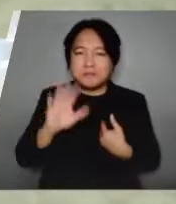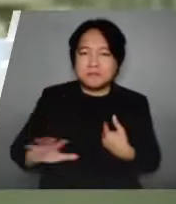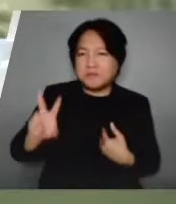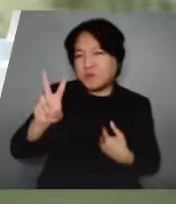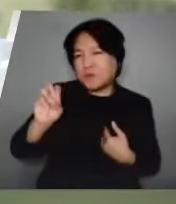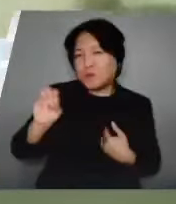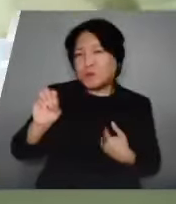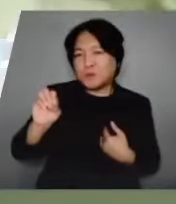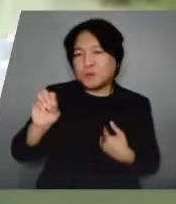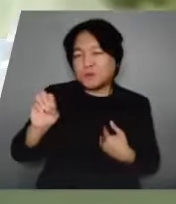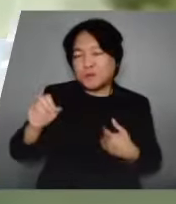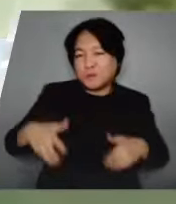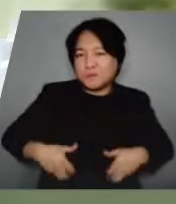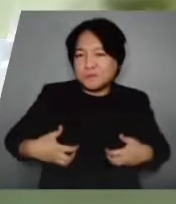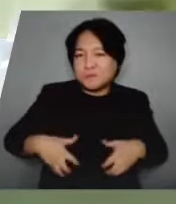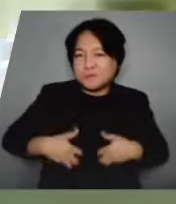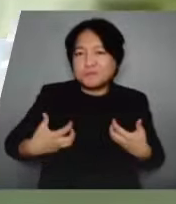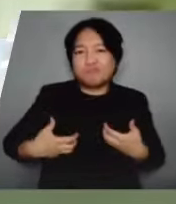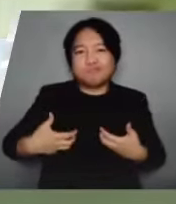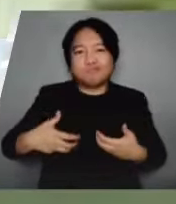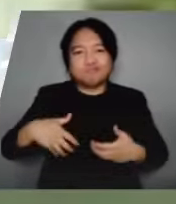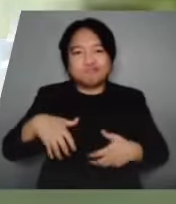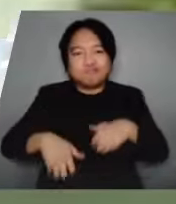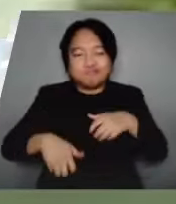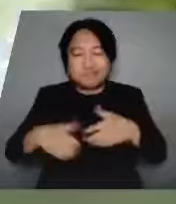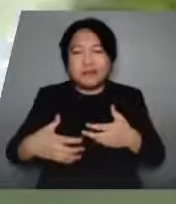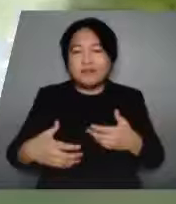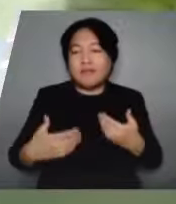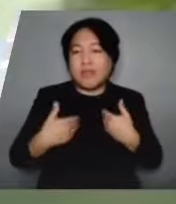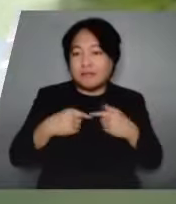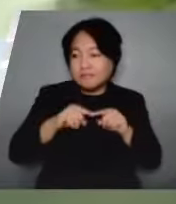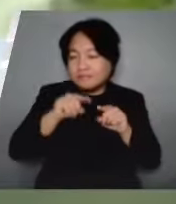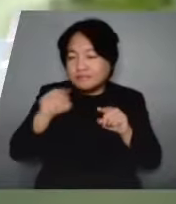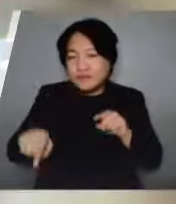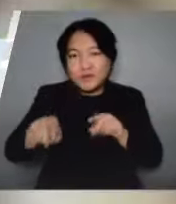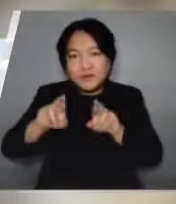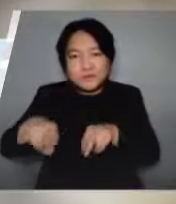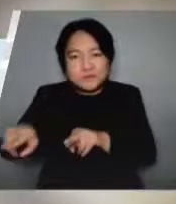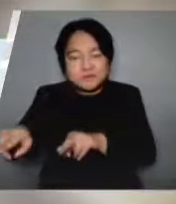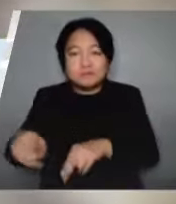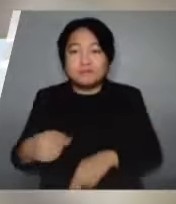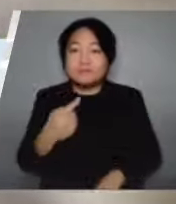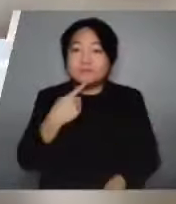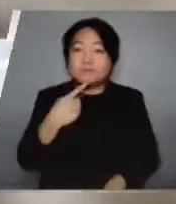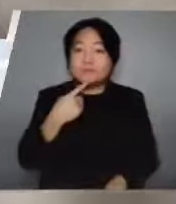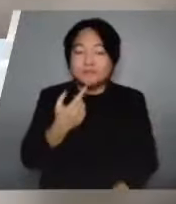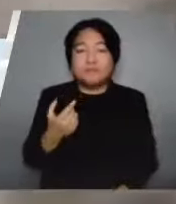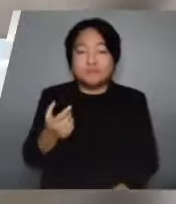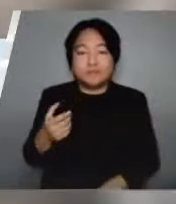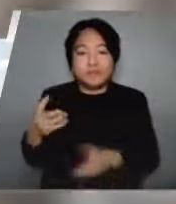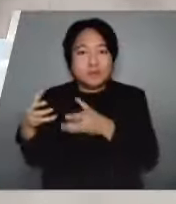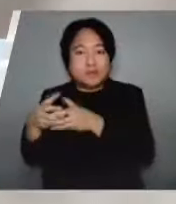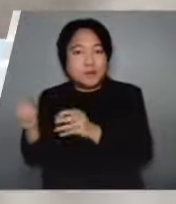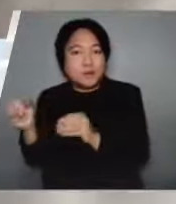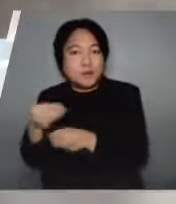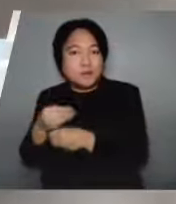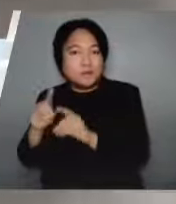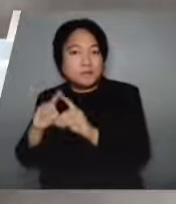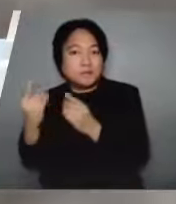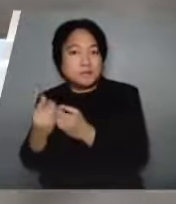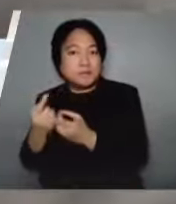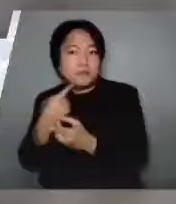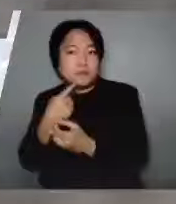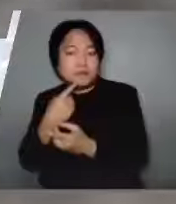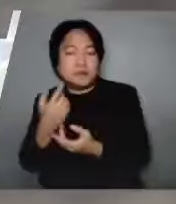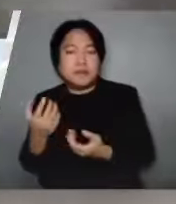pa raw ang ilang unggoy malapit sa ilog. Ayon sa Provincial Environment and Natural Resources Office, long-tailed maka ang